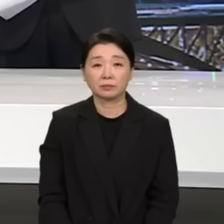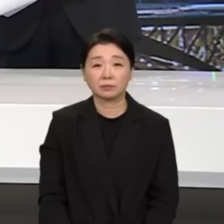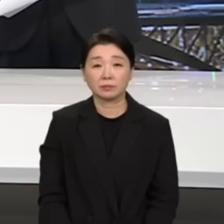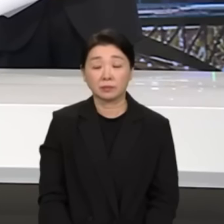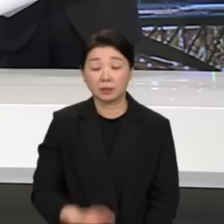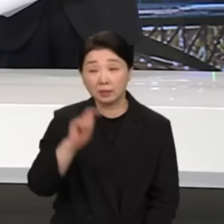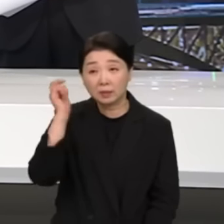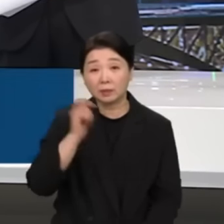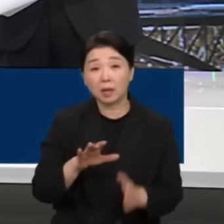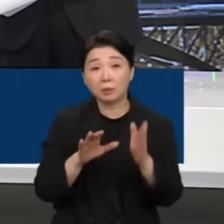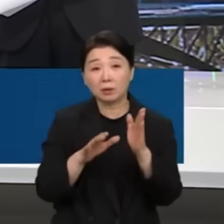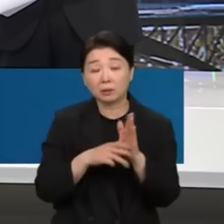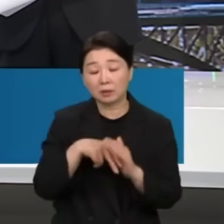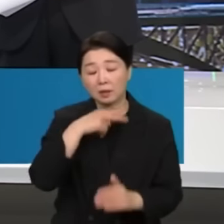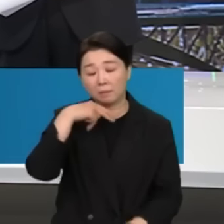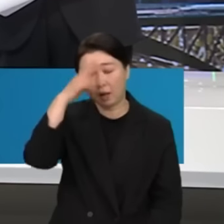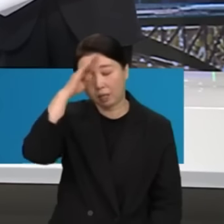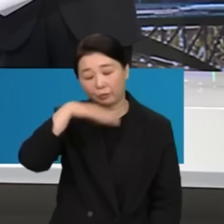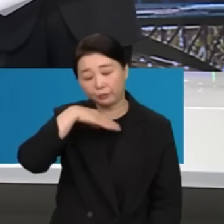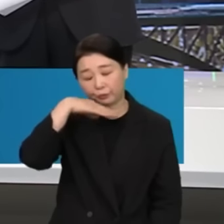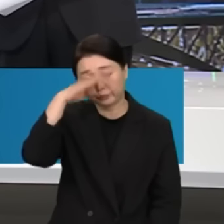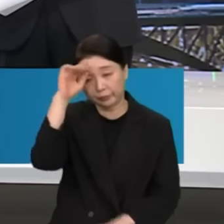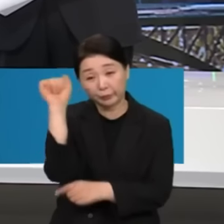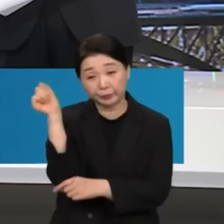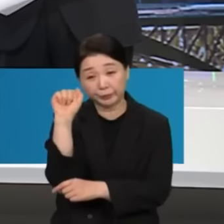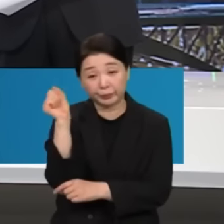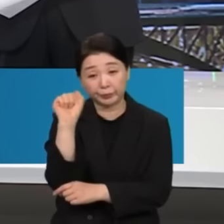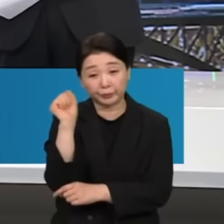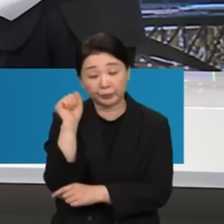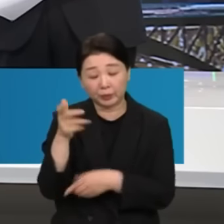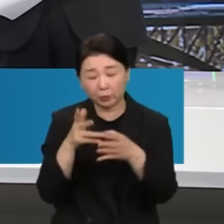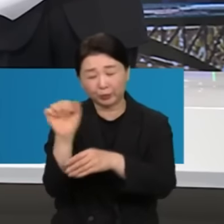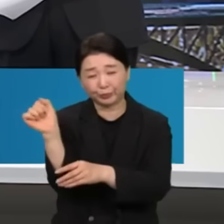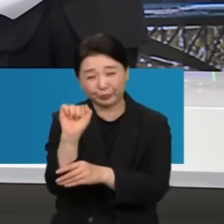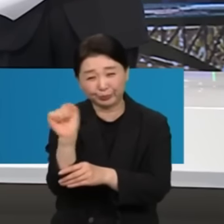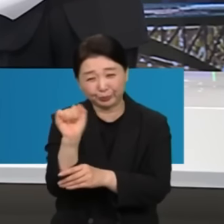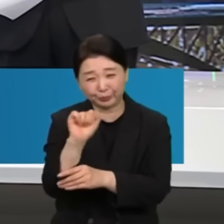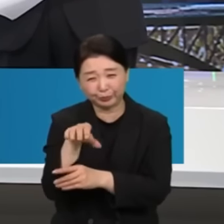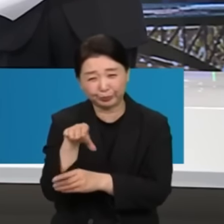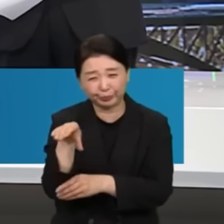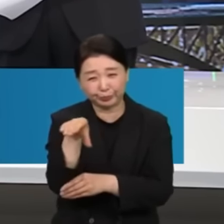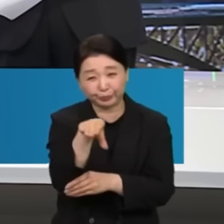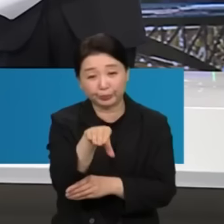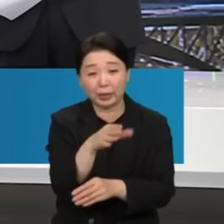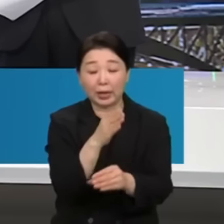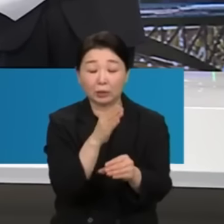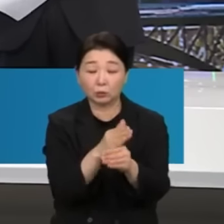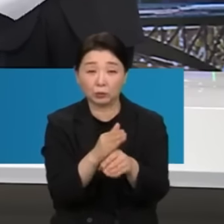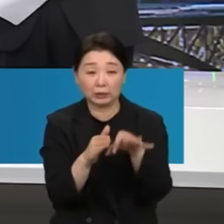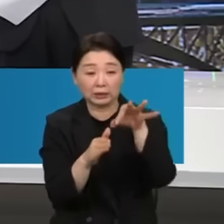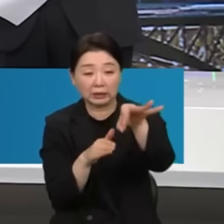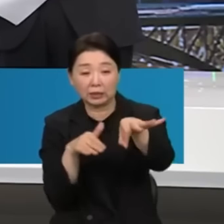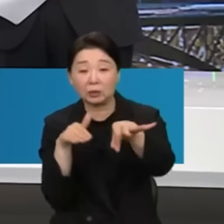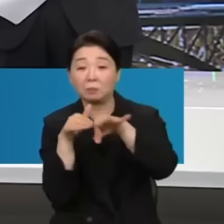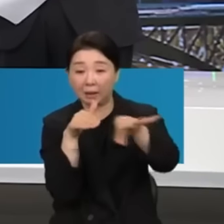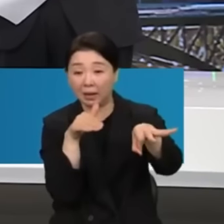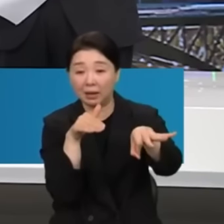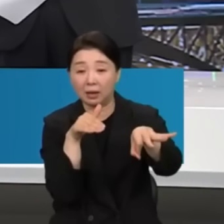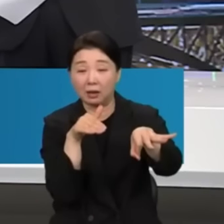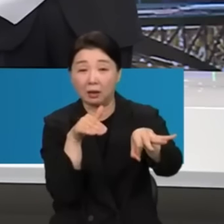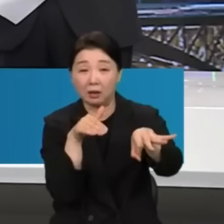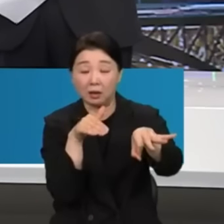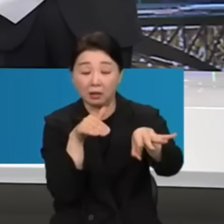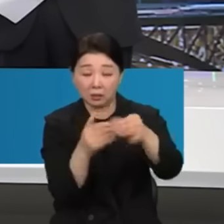새벽 시간 만취한 20대 운전자가 몰던 차량이 도로를 질주하다 길을 건너던 자전거를 들이받았습니다. 이